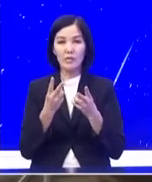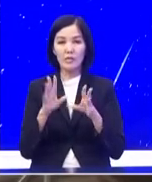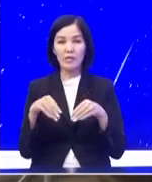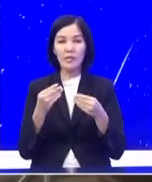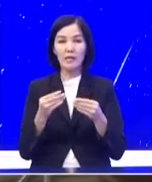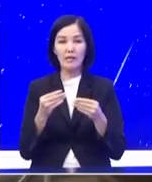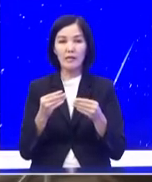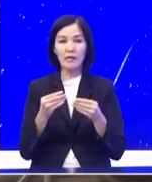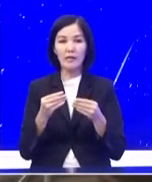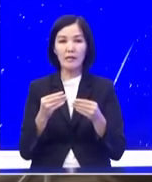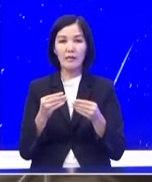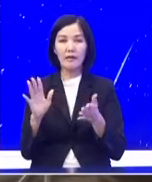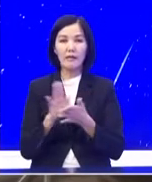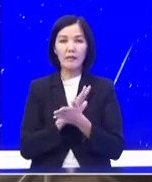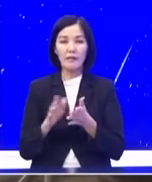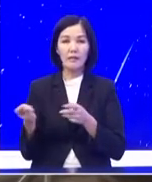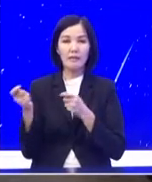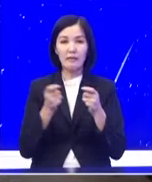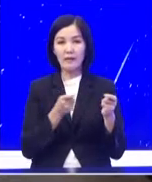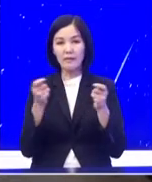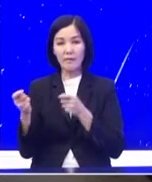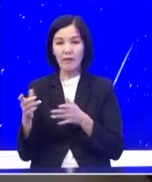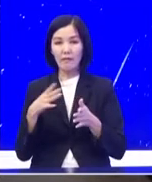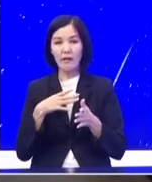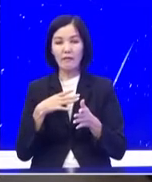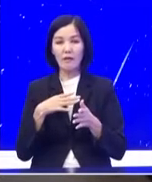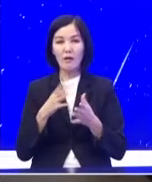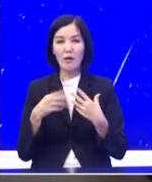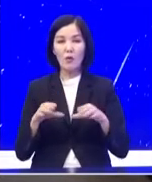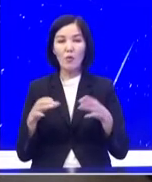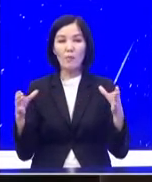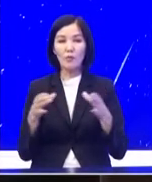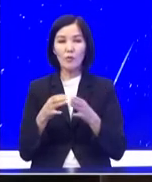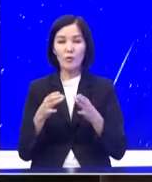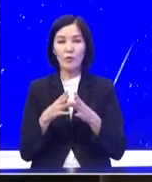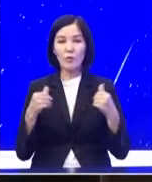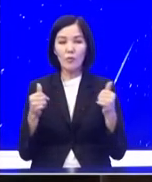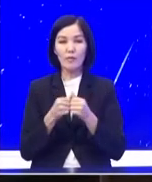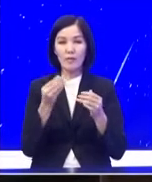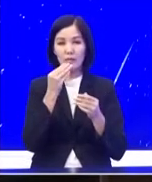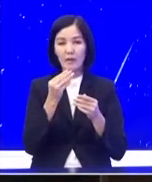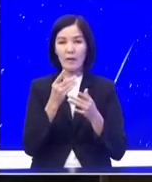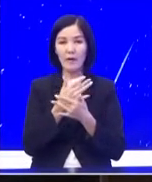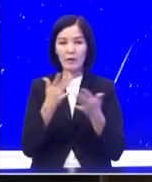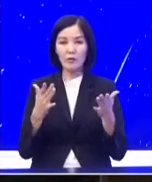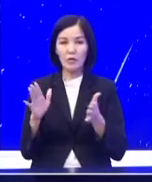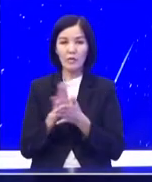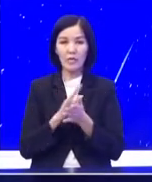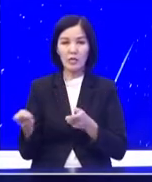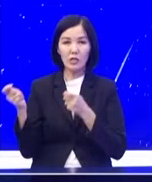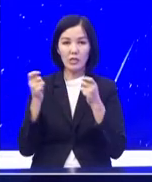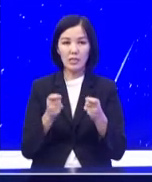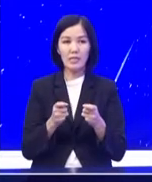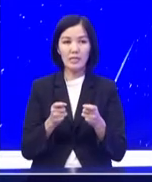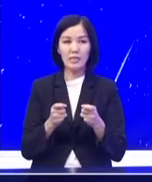Мұқтаж адамдарды барынша тегін тасымалдайды. Қоғамдық ұйым өкілдерінің көмекке зәру отбасыларына арналған азық-түліктерін тегін жеткізіп отырады.